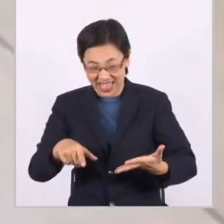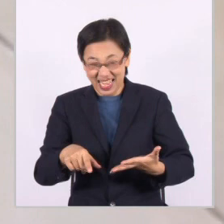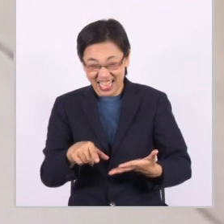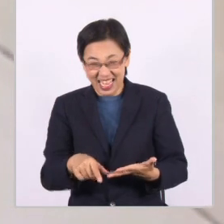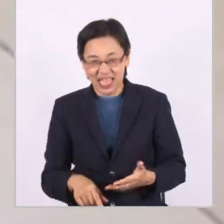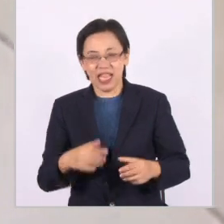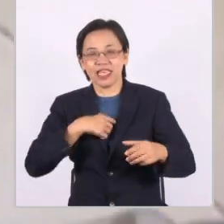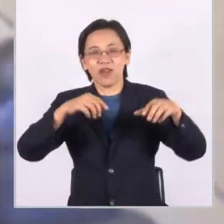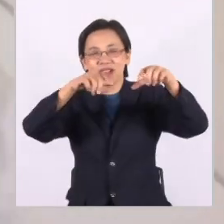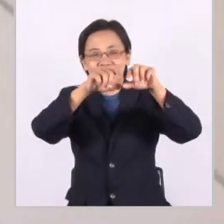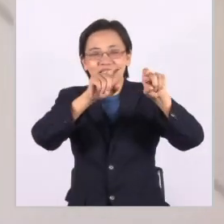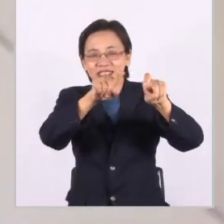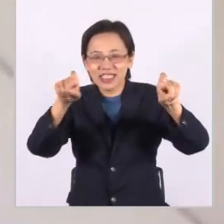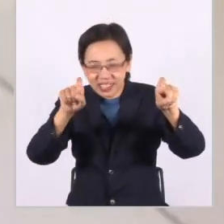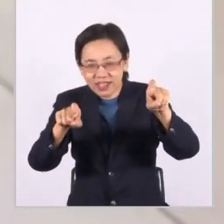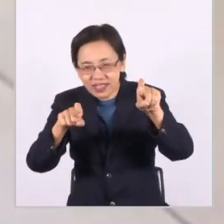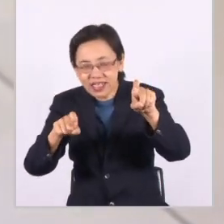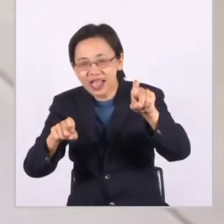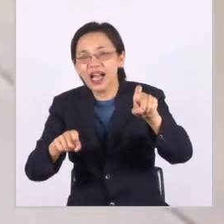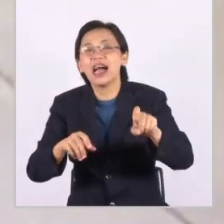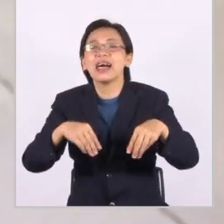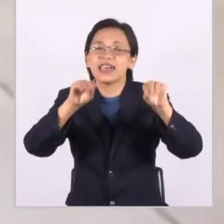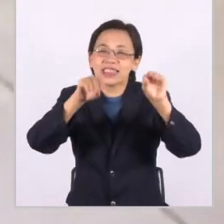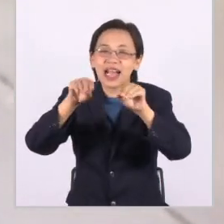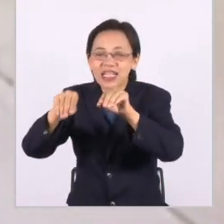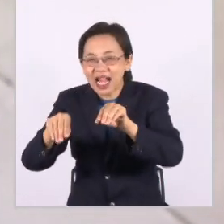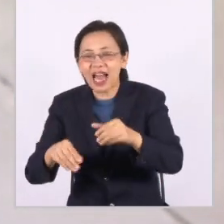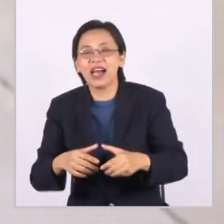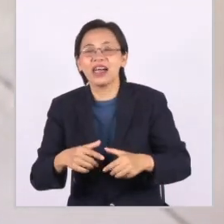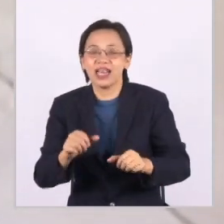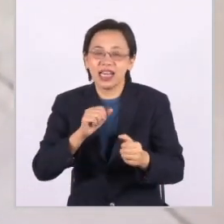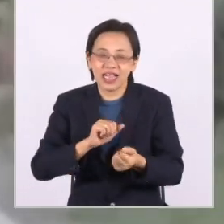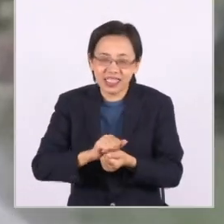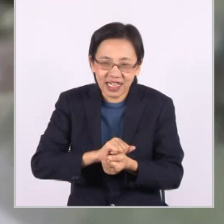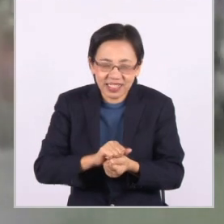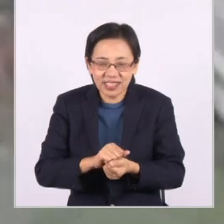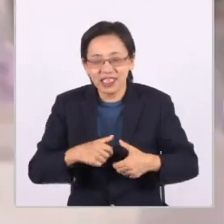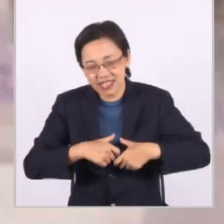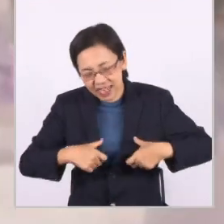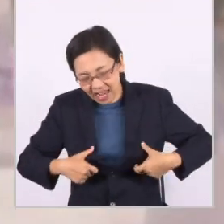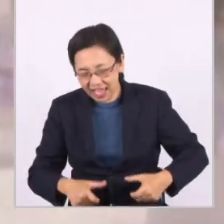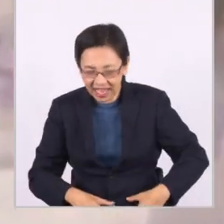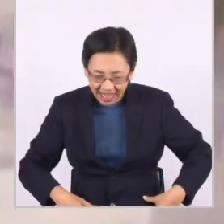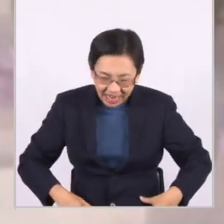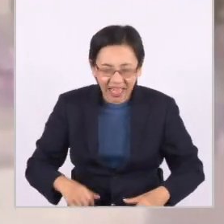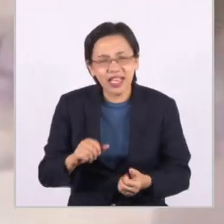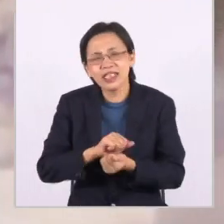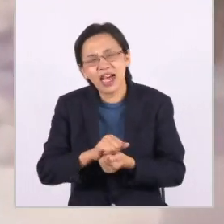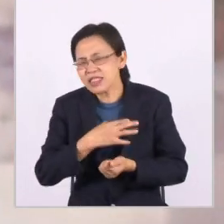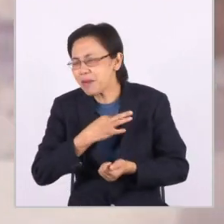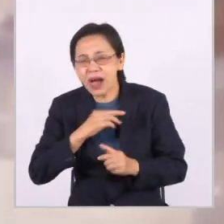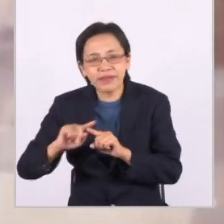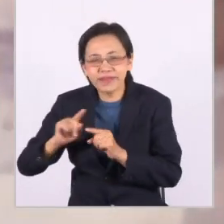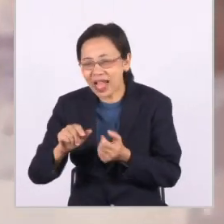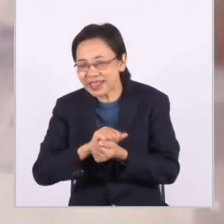ากผ้าหน้าบ้านแล้วก็เล่าว่าซักทั้งกางเกงเสื้อชั้นในทุกอย่างเนี่ยแหละค่ะเหมือนคนซักผ้าตามปกติเนี่ยนะแ